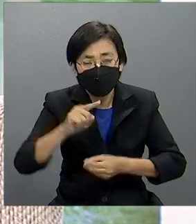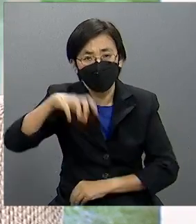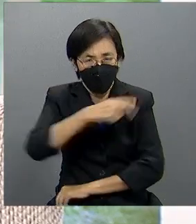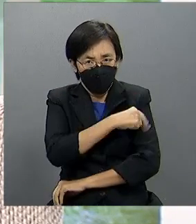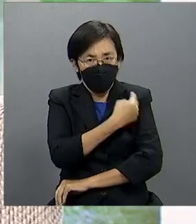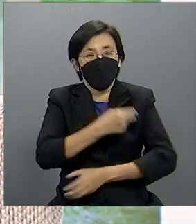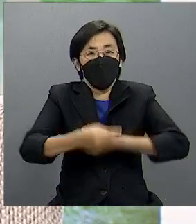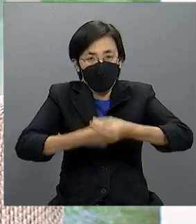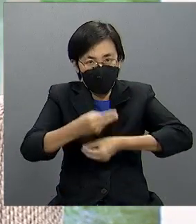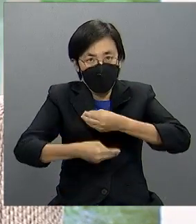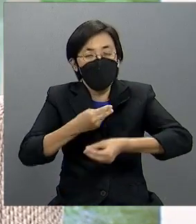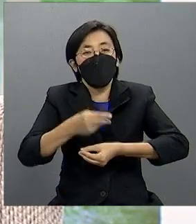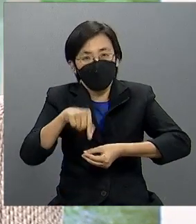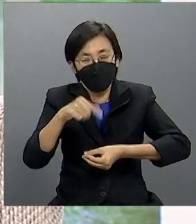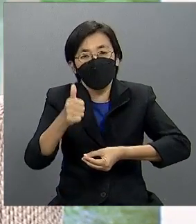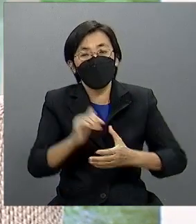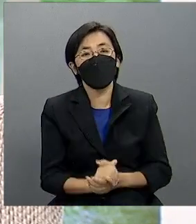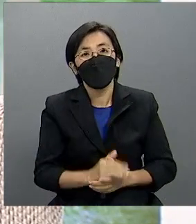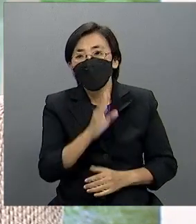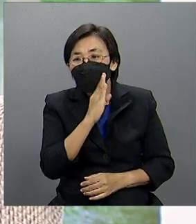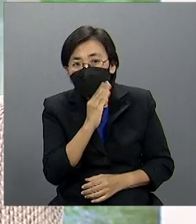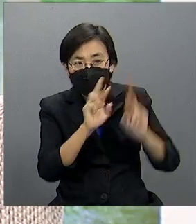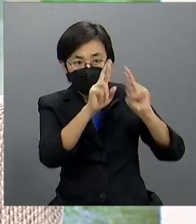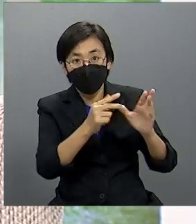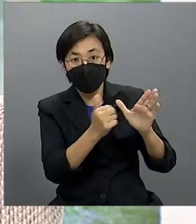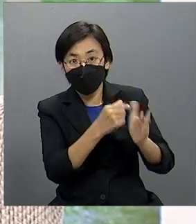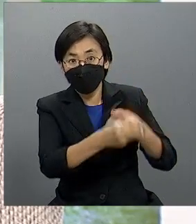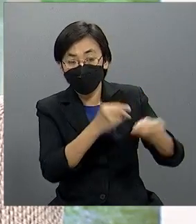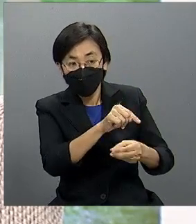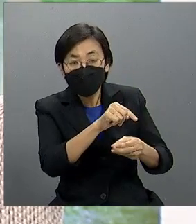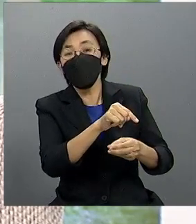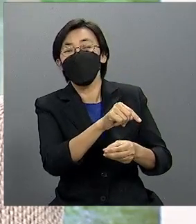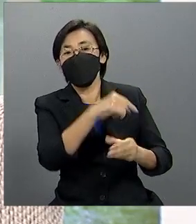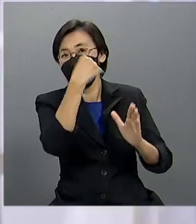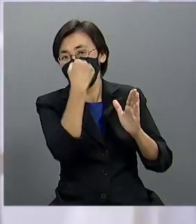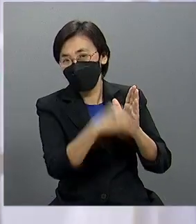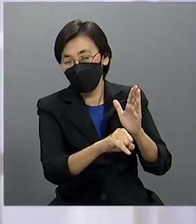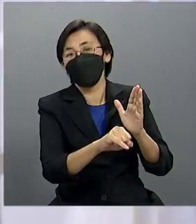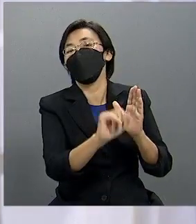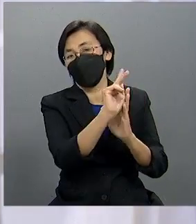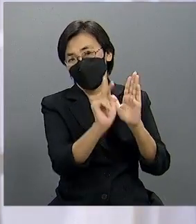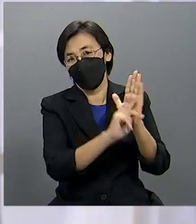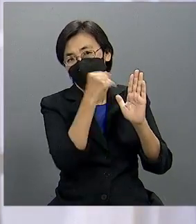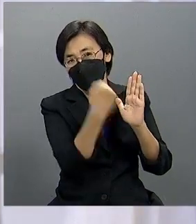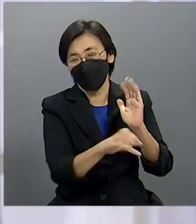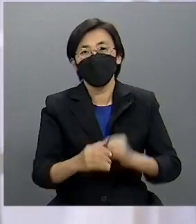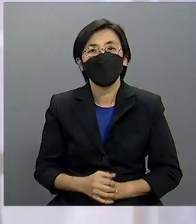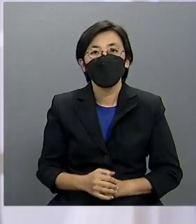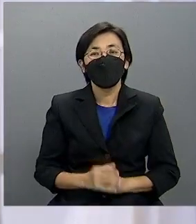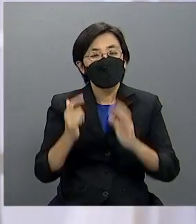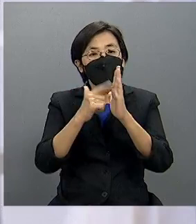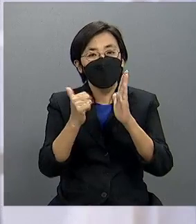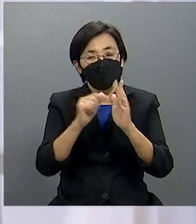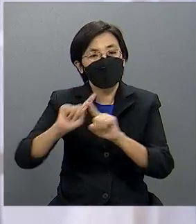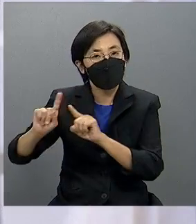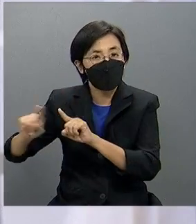านั้นนะครับถ้าหากว่าพบเห็นการจำหน่ายนอกสถานพยาบาลมีความผิดตามกฎหมายครับ เนี่ยที่บอกนะครับยาทุกชนิดนั้นก็มีผลกับร่